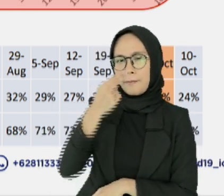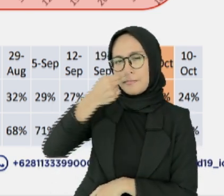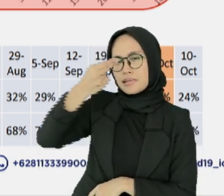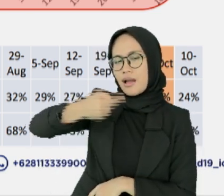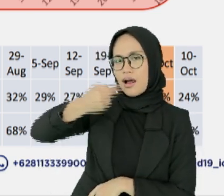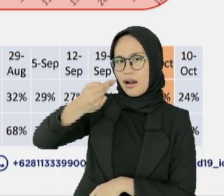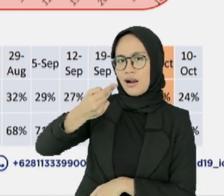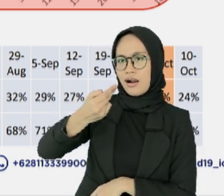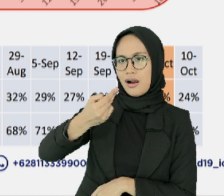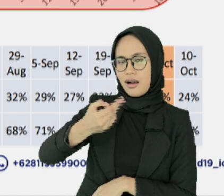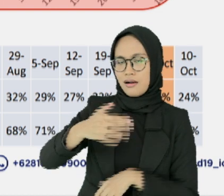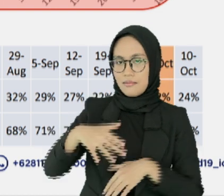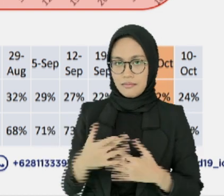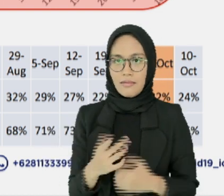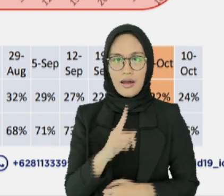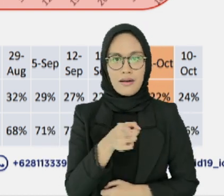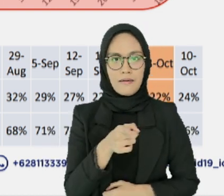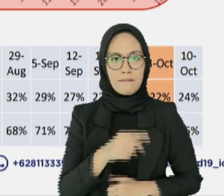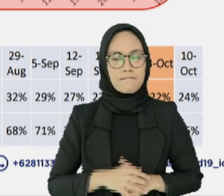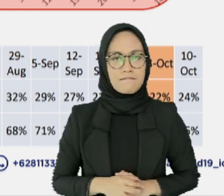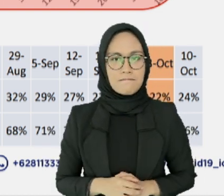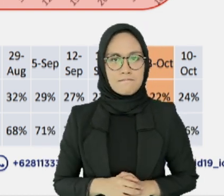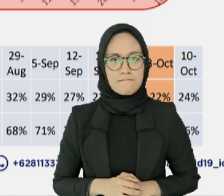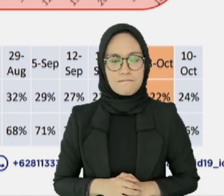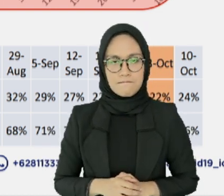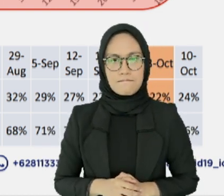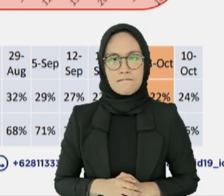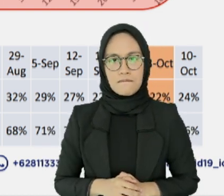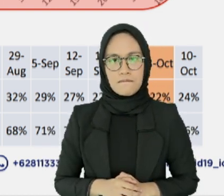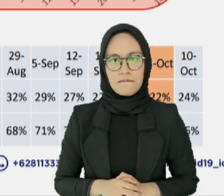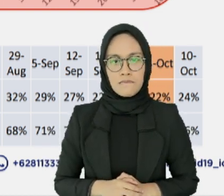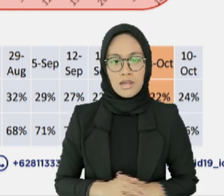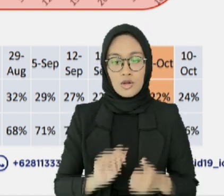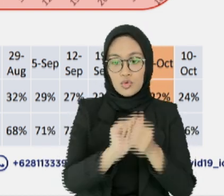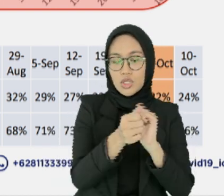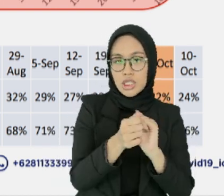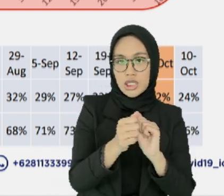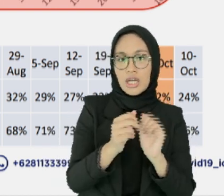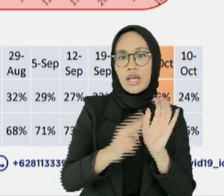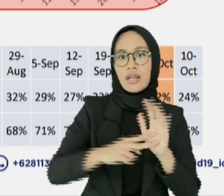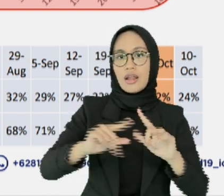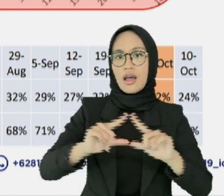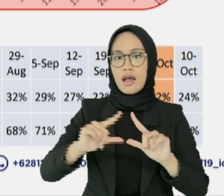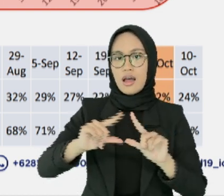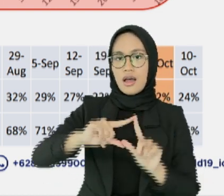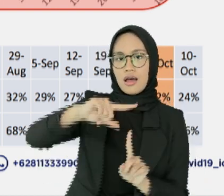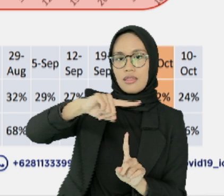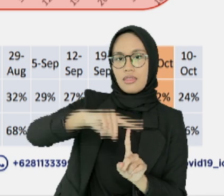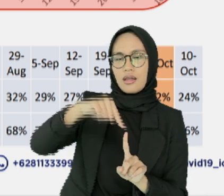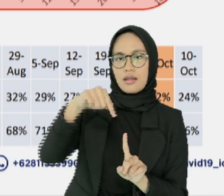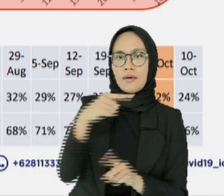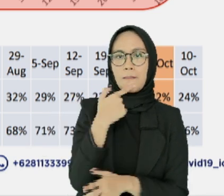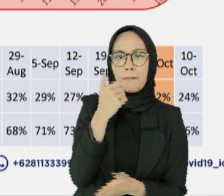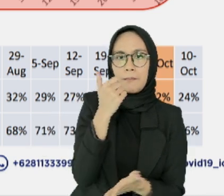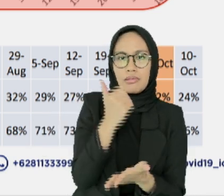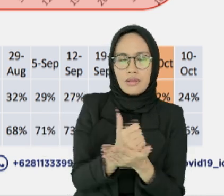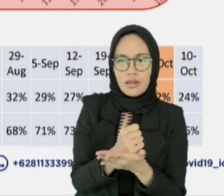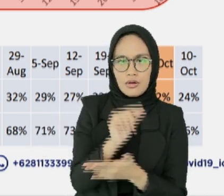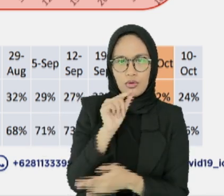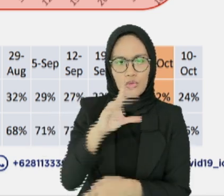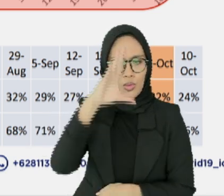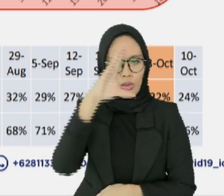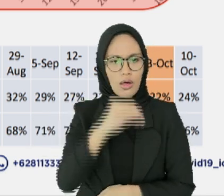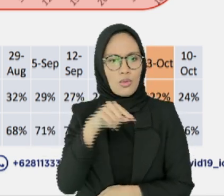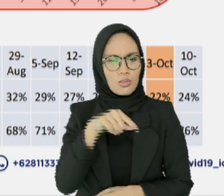tcma tetes cepat molekular tes deteksi Nate sebagai standar utama pemeriksaan dan penegakkan